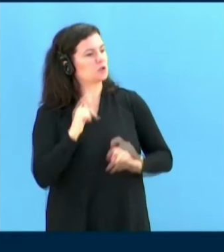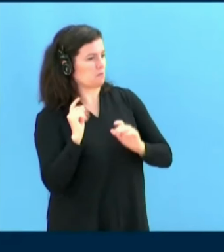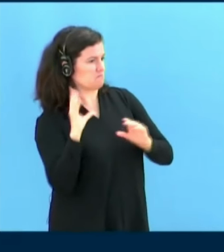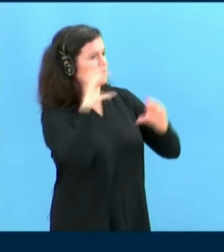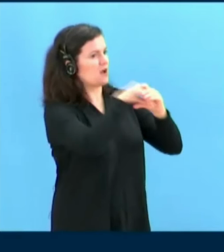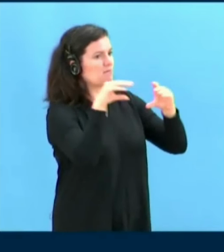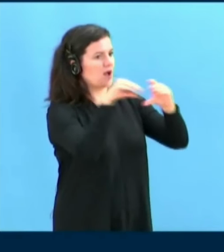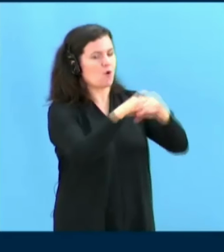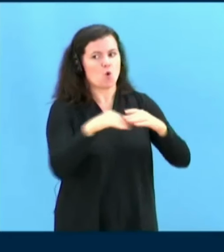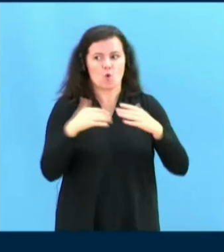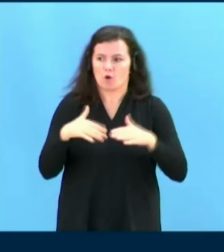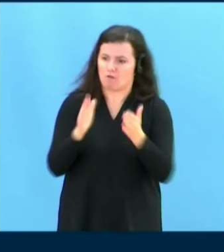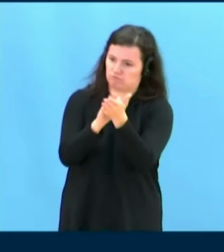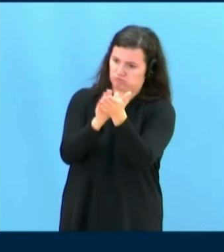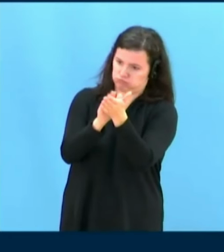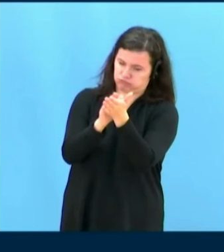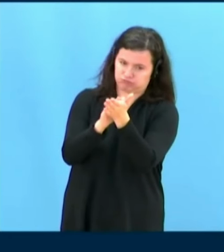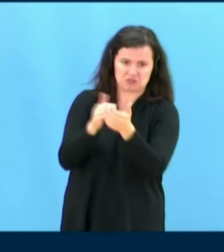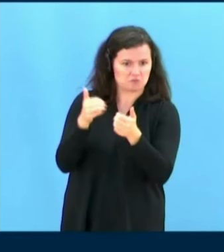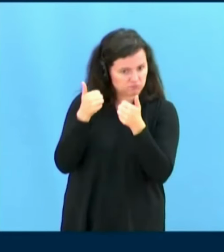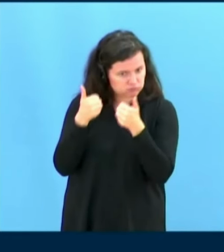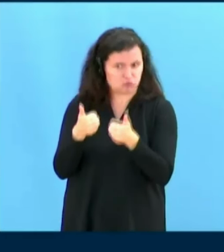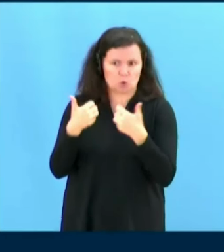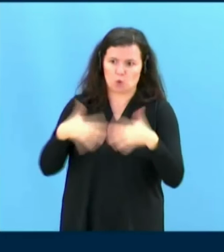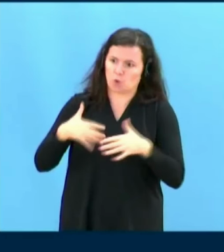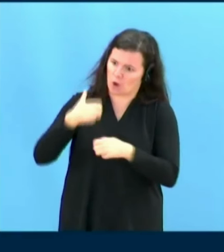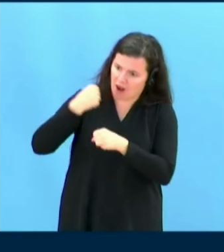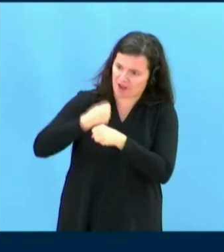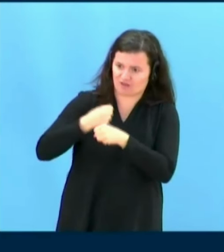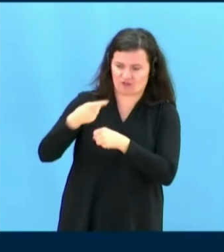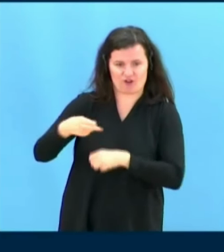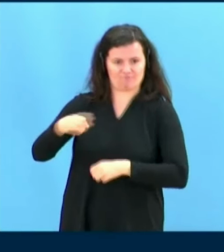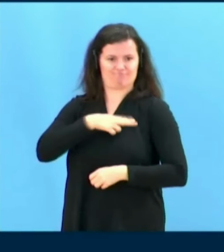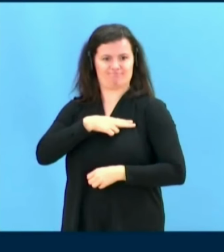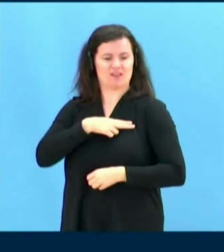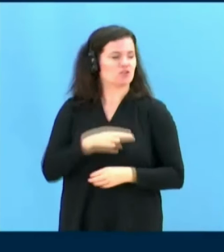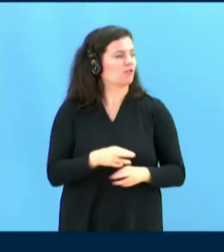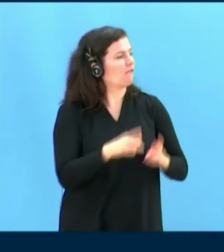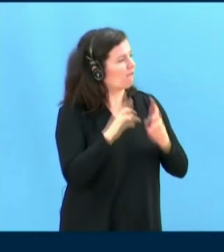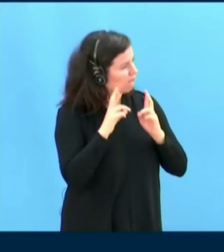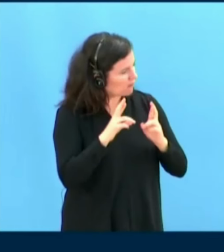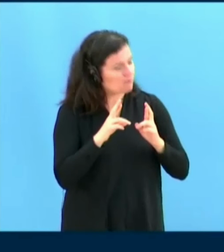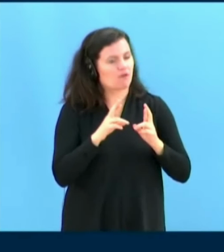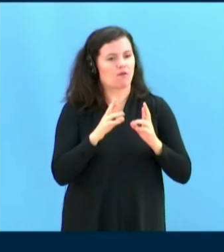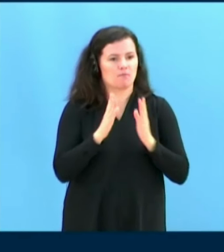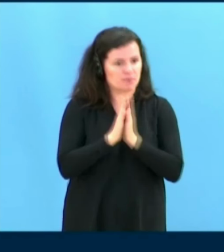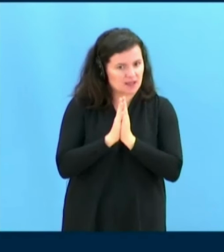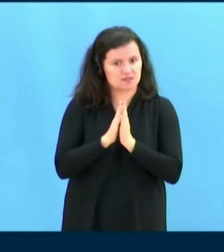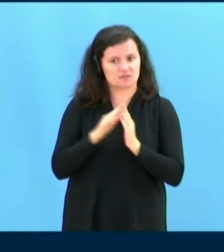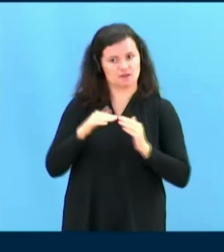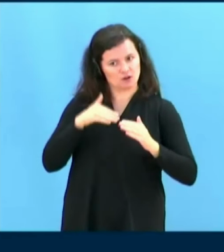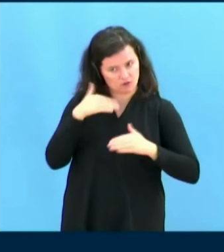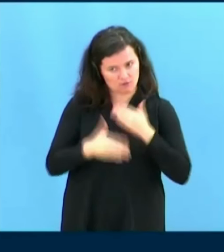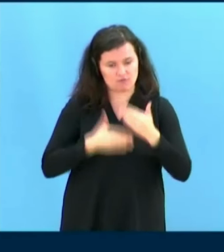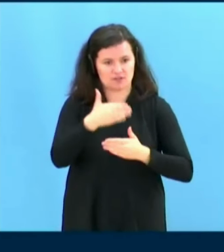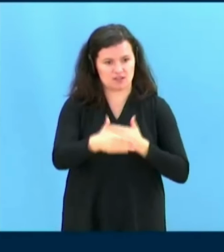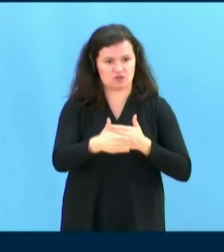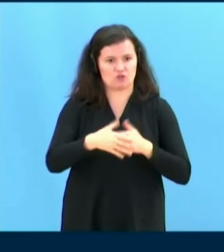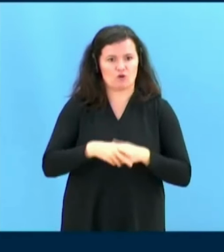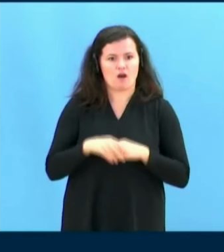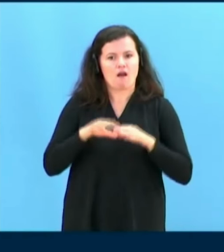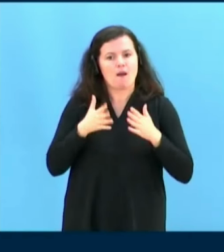достижений, является результатом нашей совместной работы. Мы хотим порекомендовать продолжать работать и развивать новые